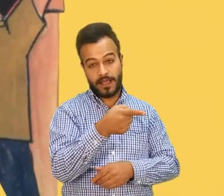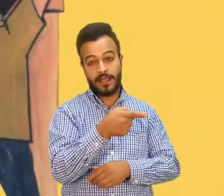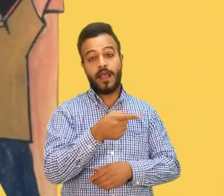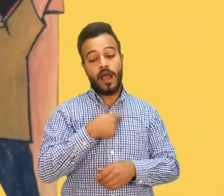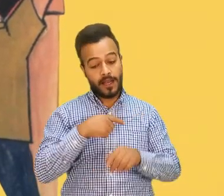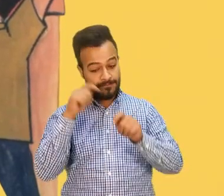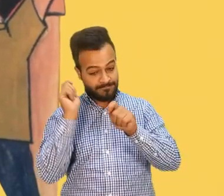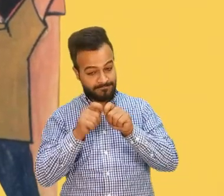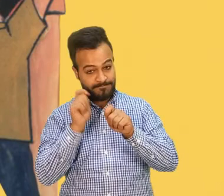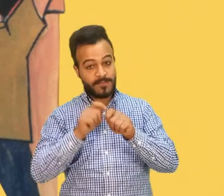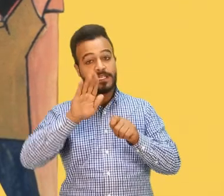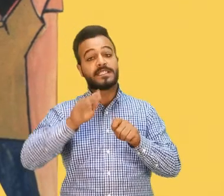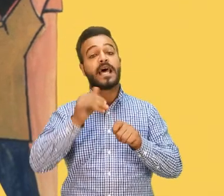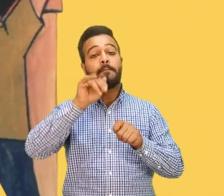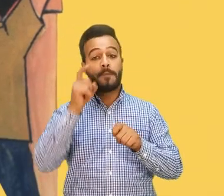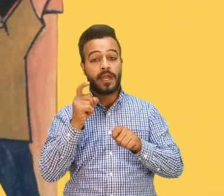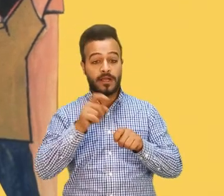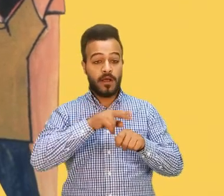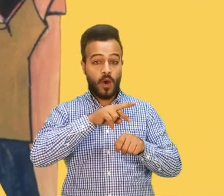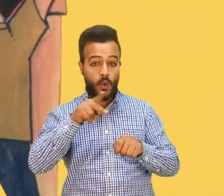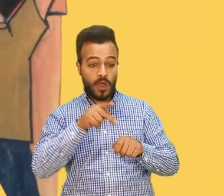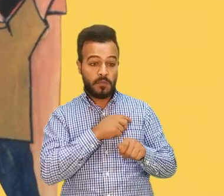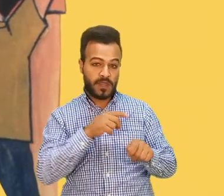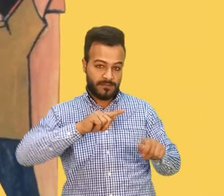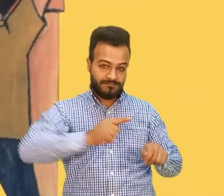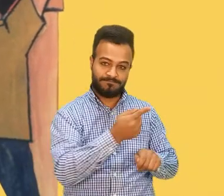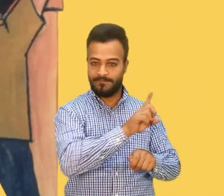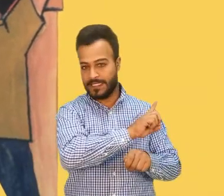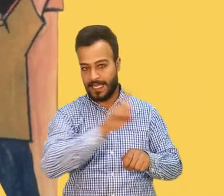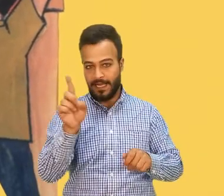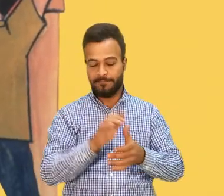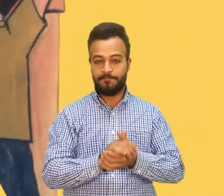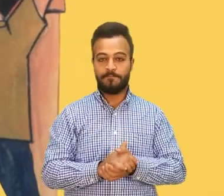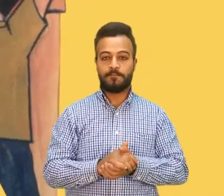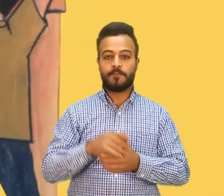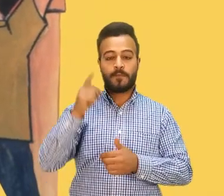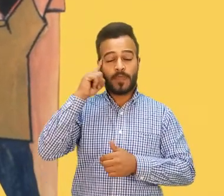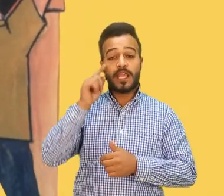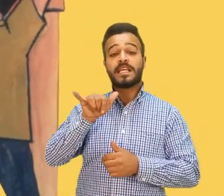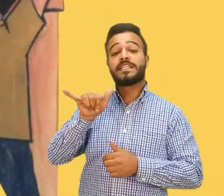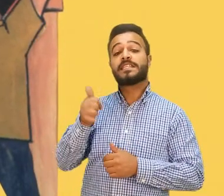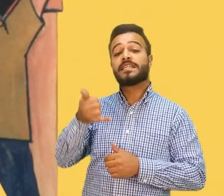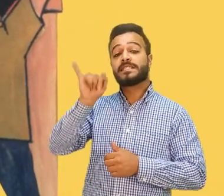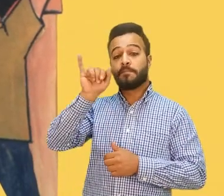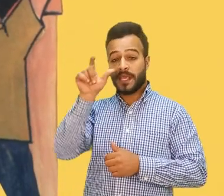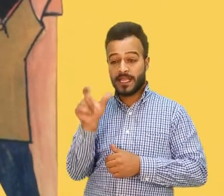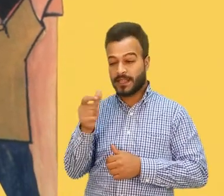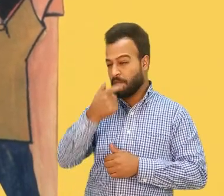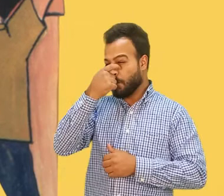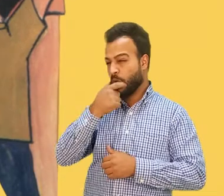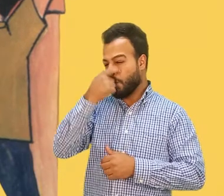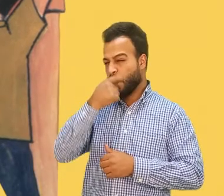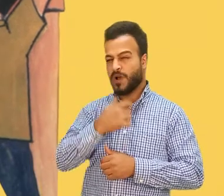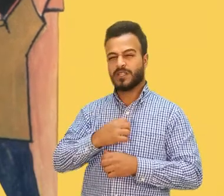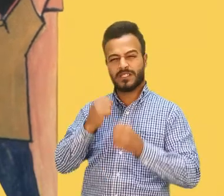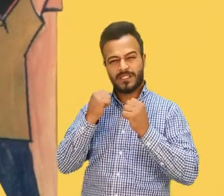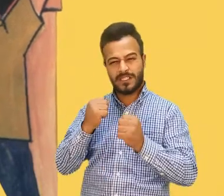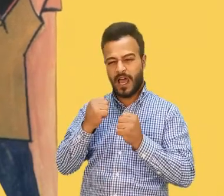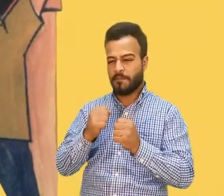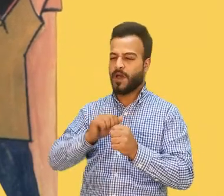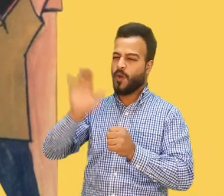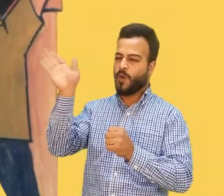وقد أوصيت سامرا ألا يضايقك. بكت ياسمين بحرقة وهي تودع